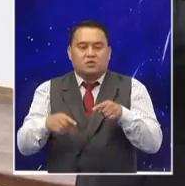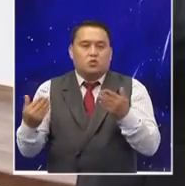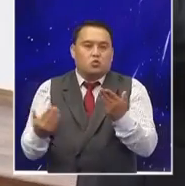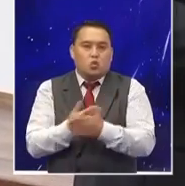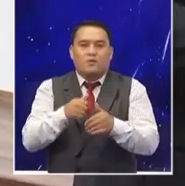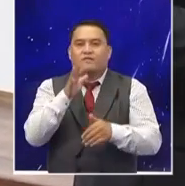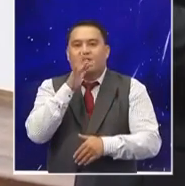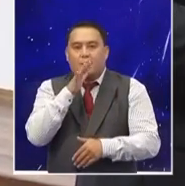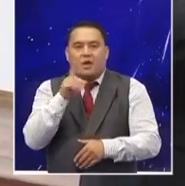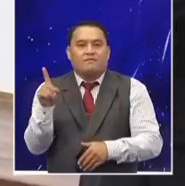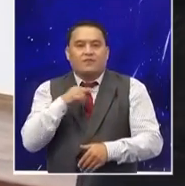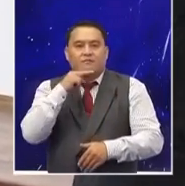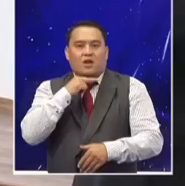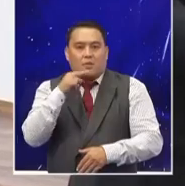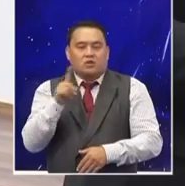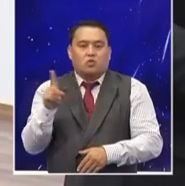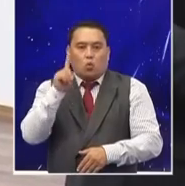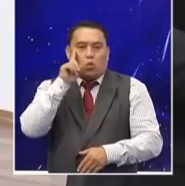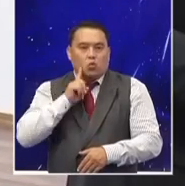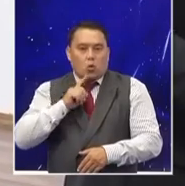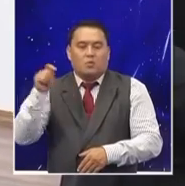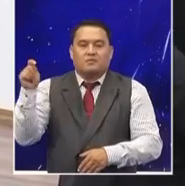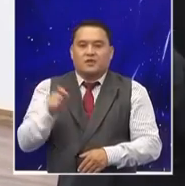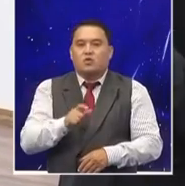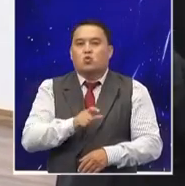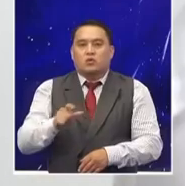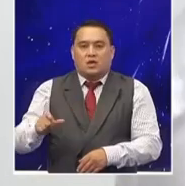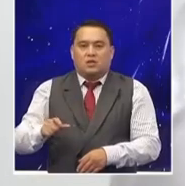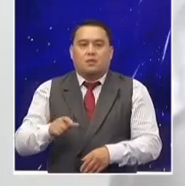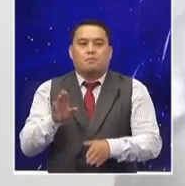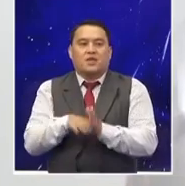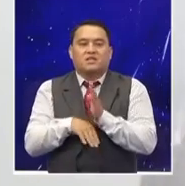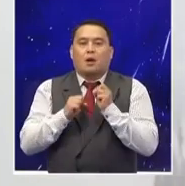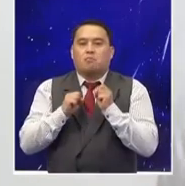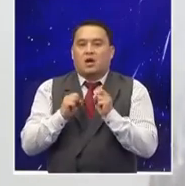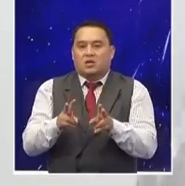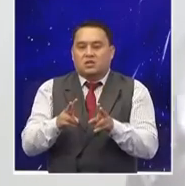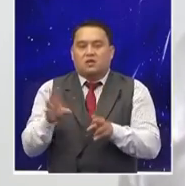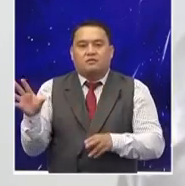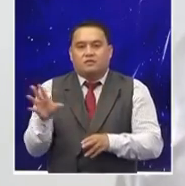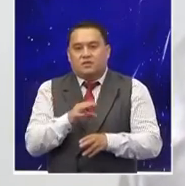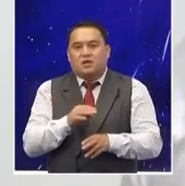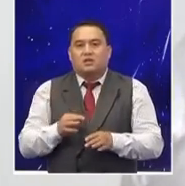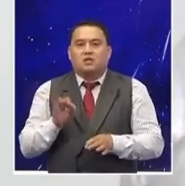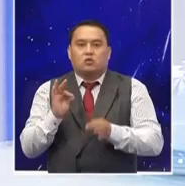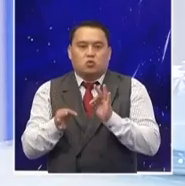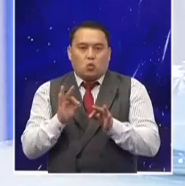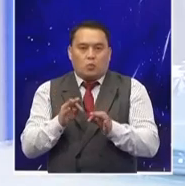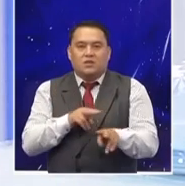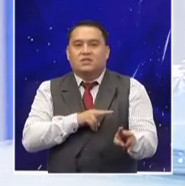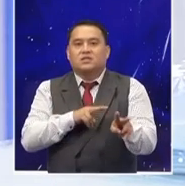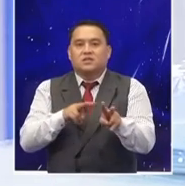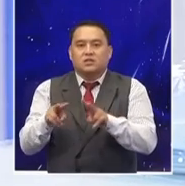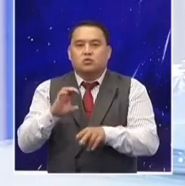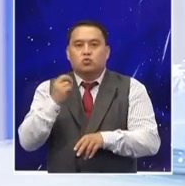времени особое внимание не только комфортному пребыванию людей но их безопасности за соблюдением всех санитарных норм строго следят